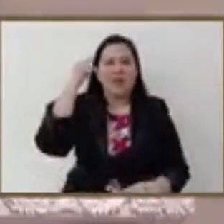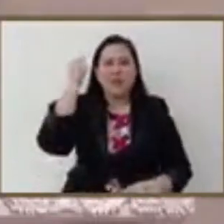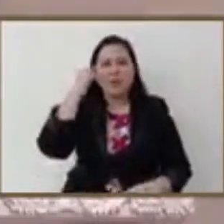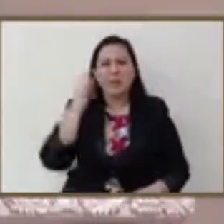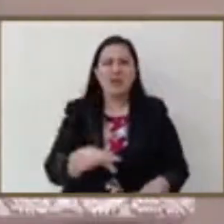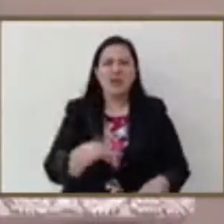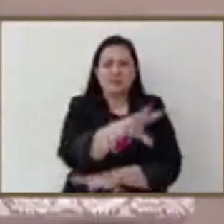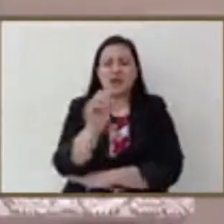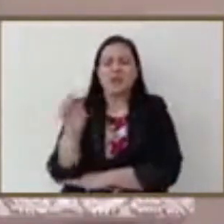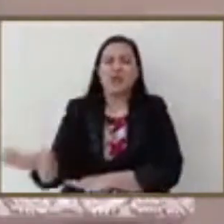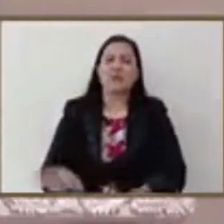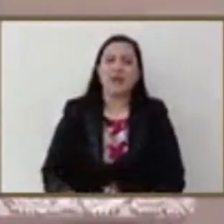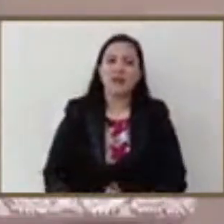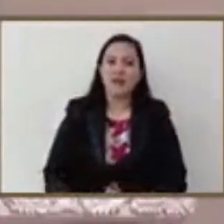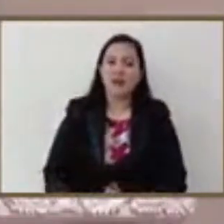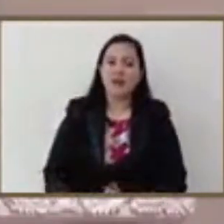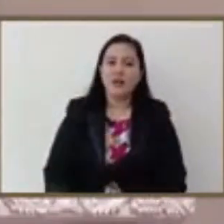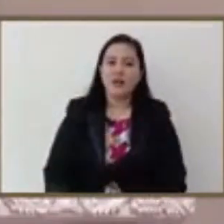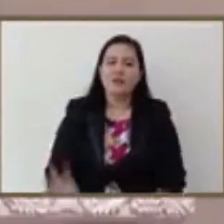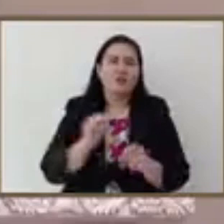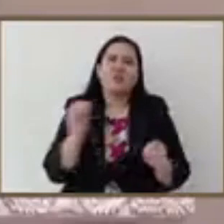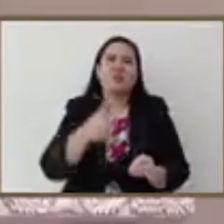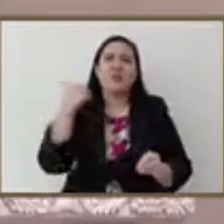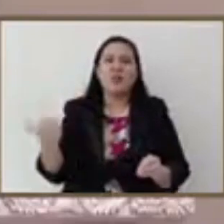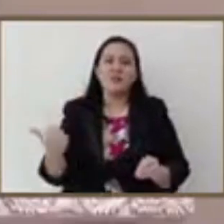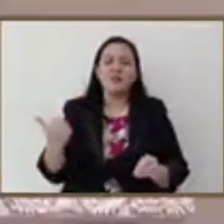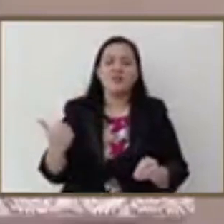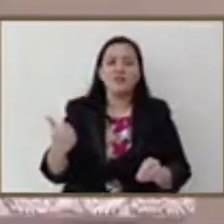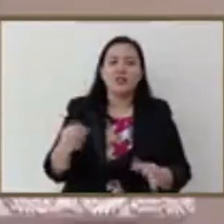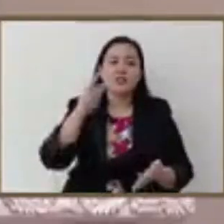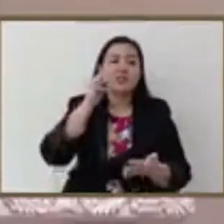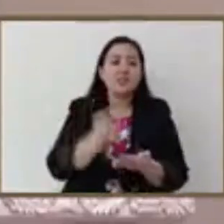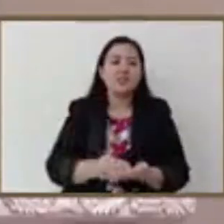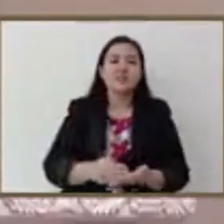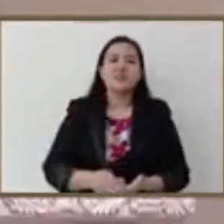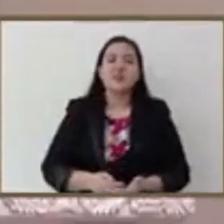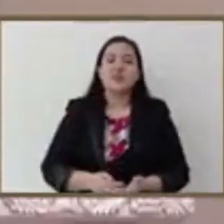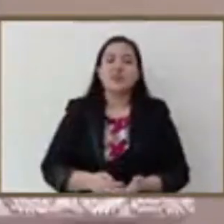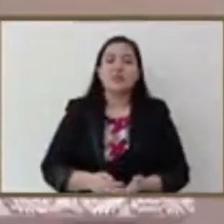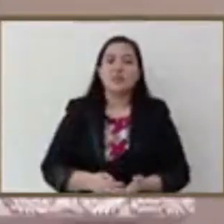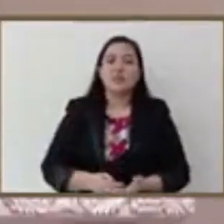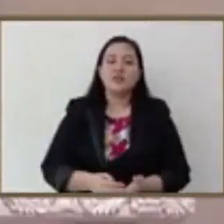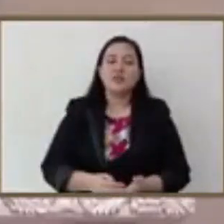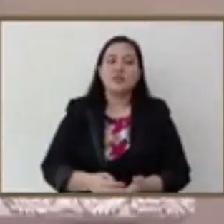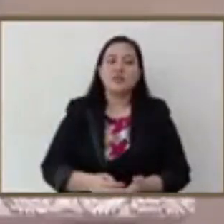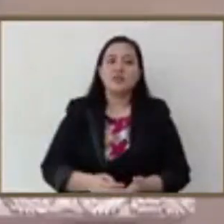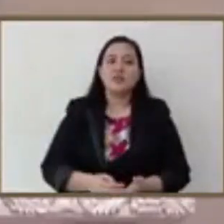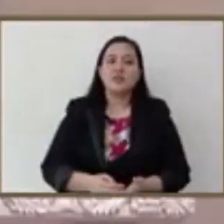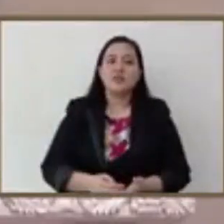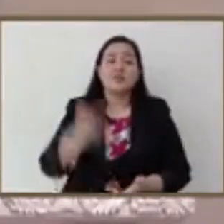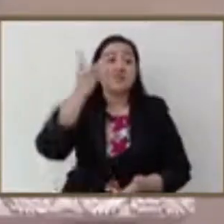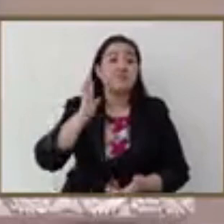loob ng simbahan, sa bahay, simbahan ng Panginoon. Hey, don't you ever try to make the house of God the house of